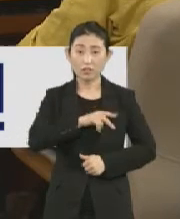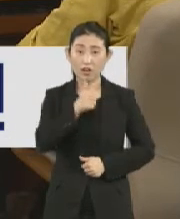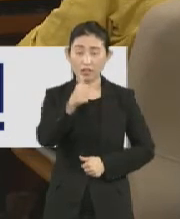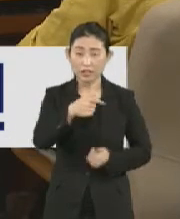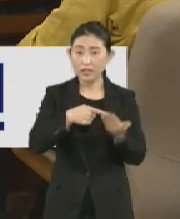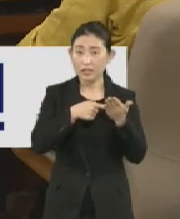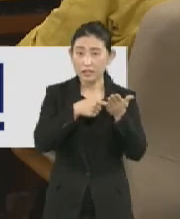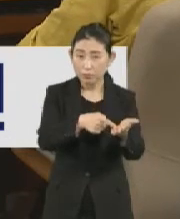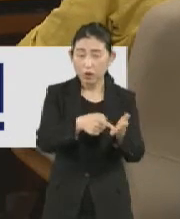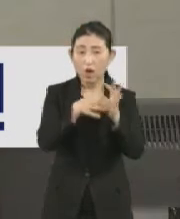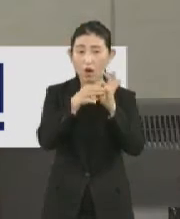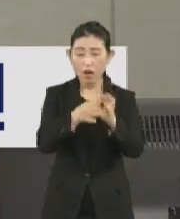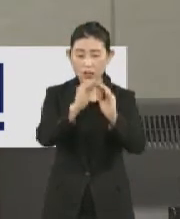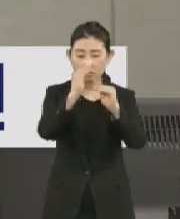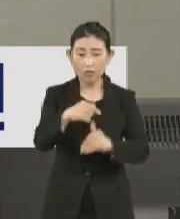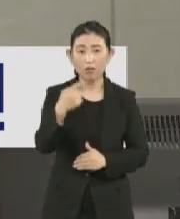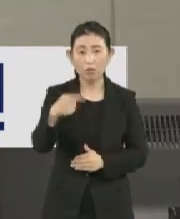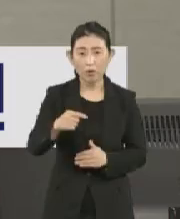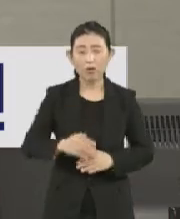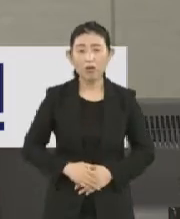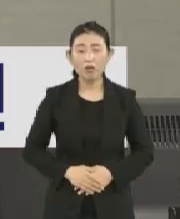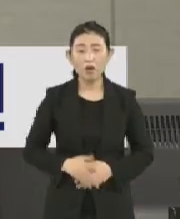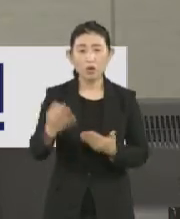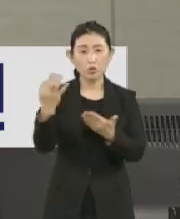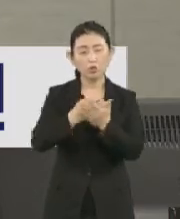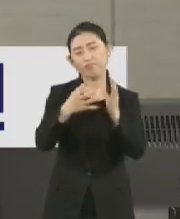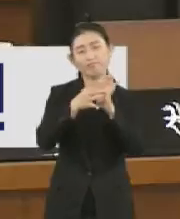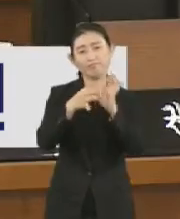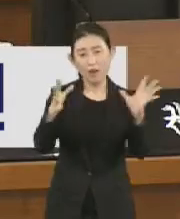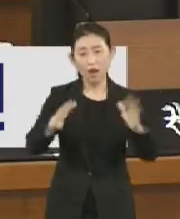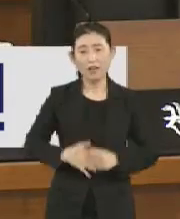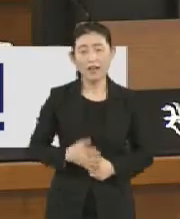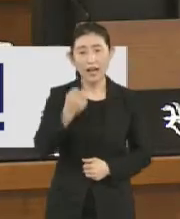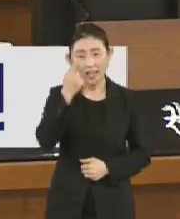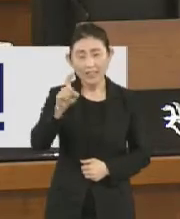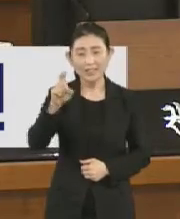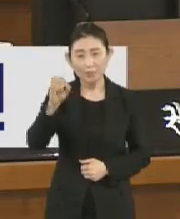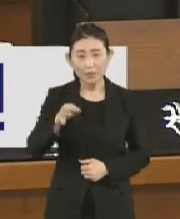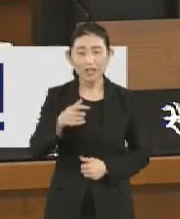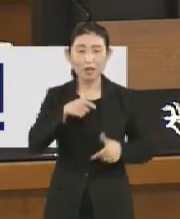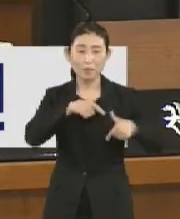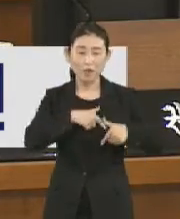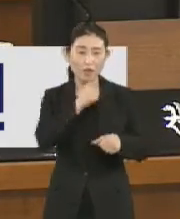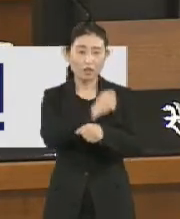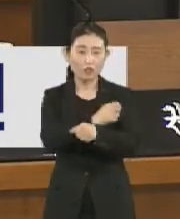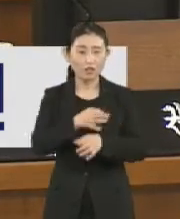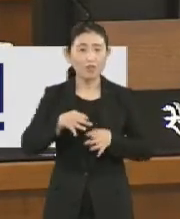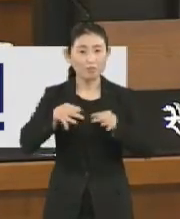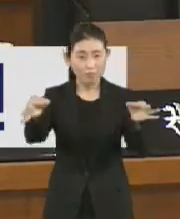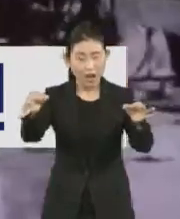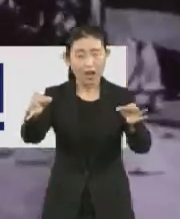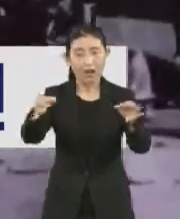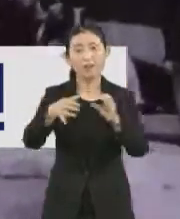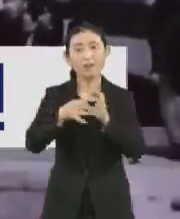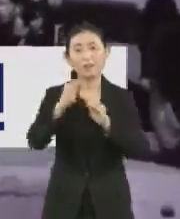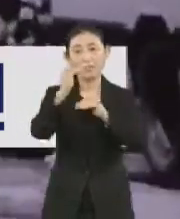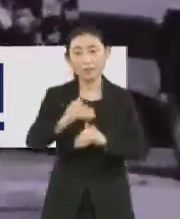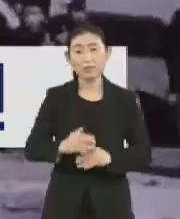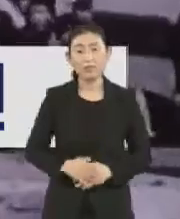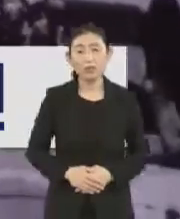대표발의한 관련 조례 개정안에 따르면 소득과 관계없이 매달 10만 원의 명예 수당을 지급하는 내용이